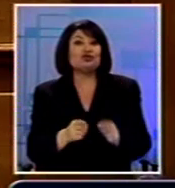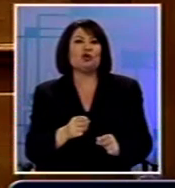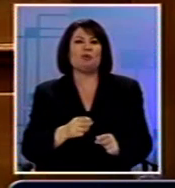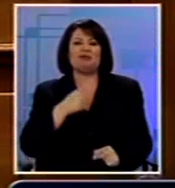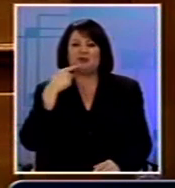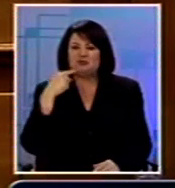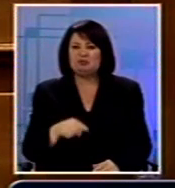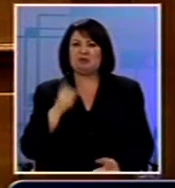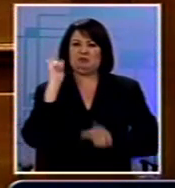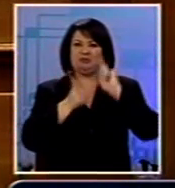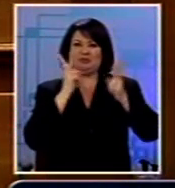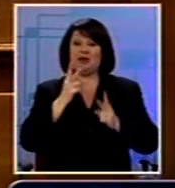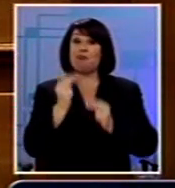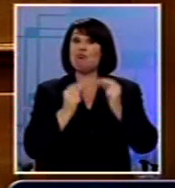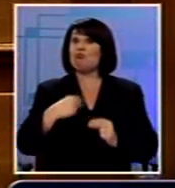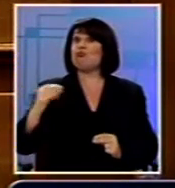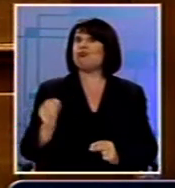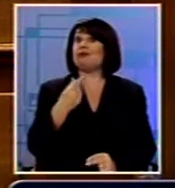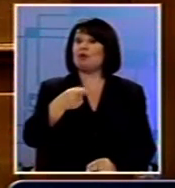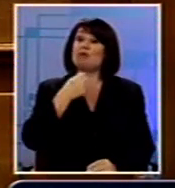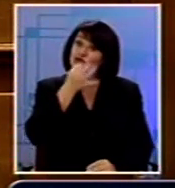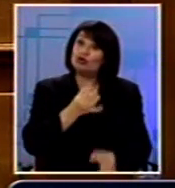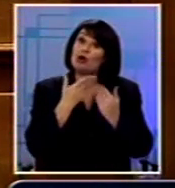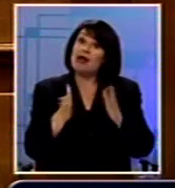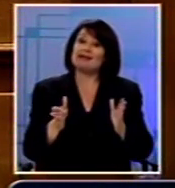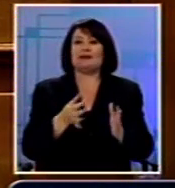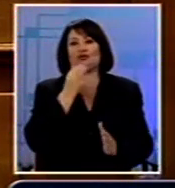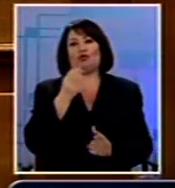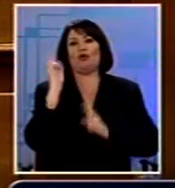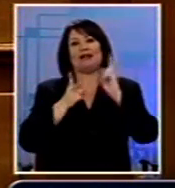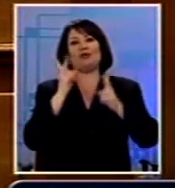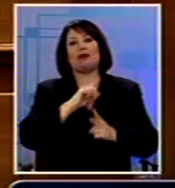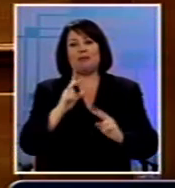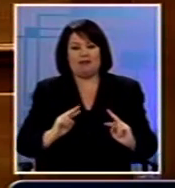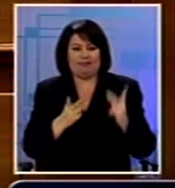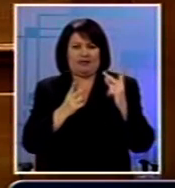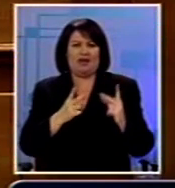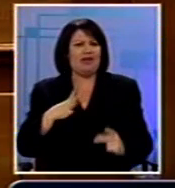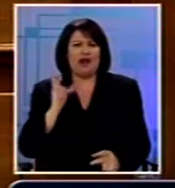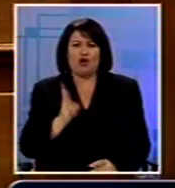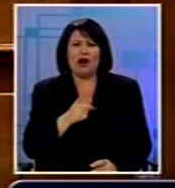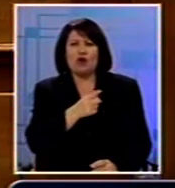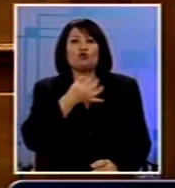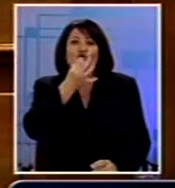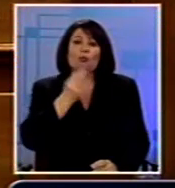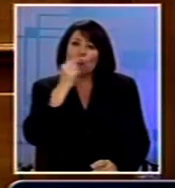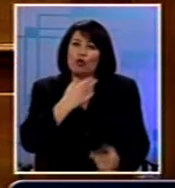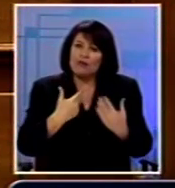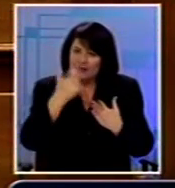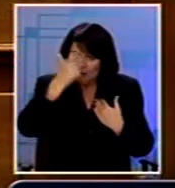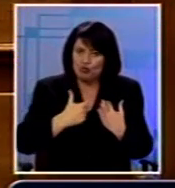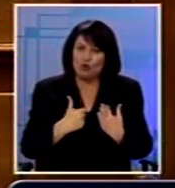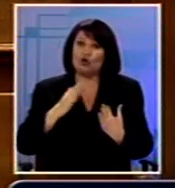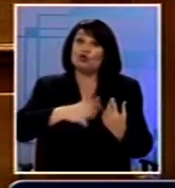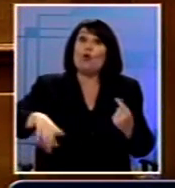κακοήθεια, θα έχετε πρόβλημα. Σας το λέω ευθέως, όχι σαν αντίπαλος που θέλει το κακό σας. Σας το λέω ως πρωθυπουργός